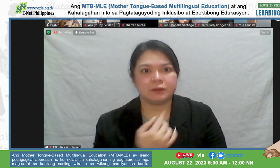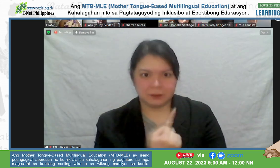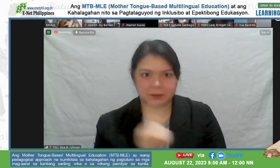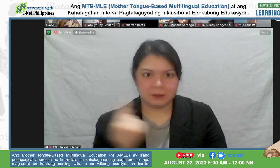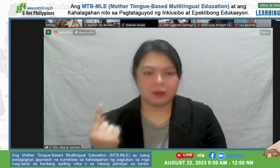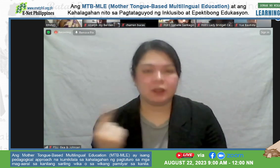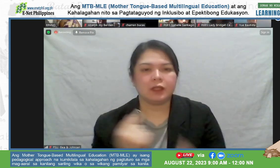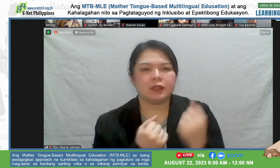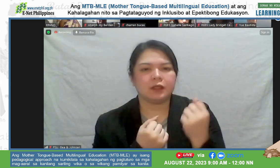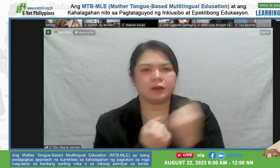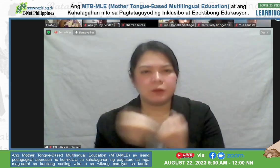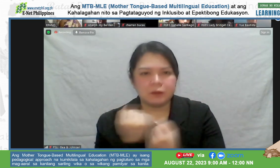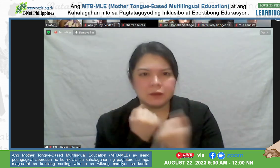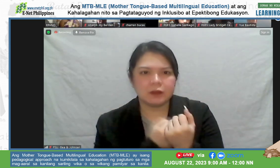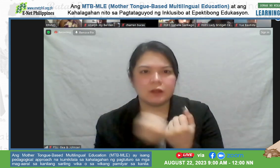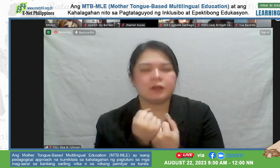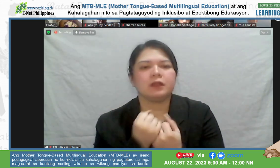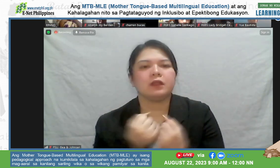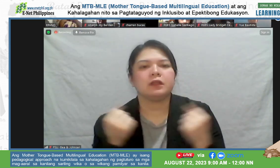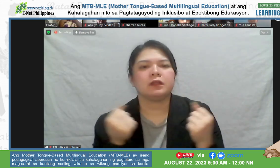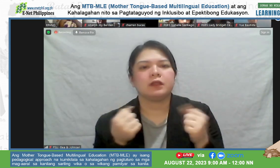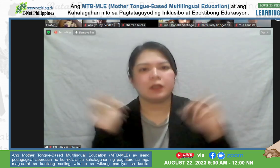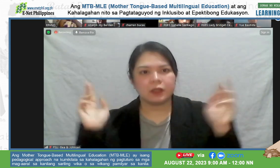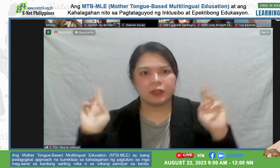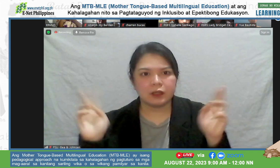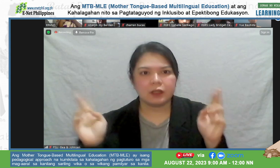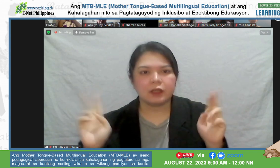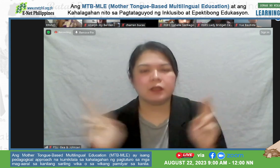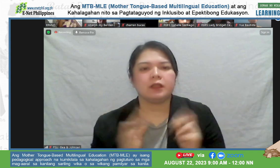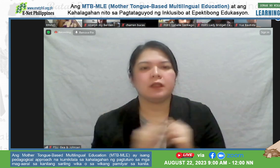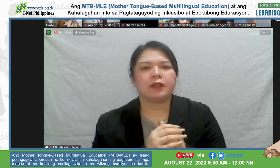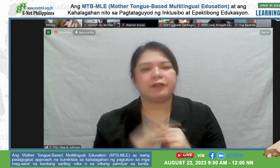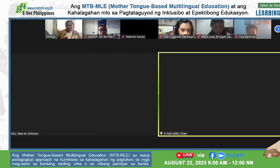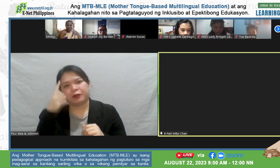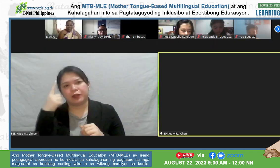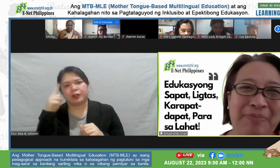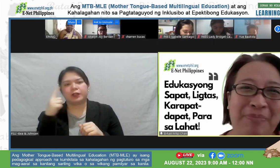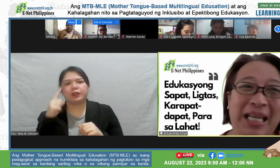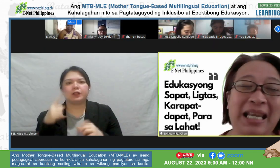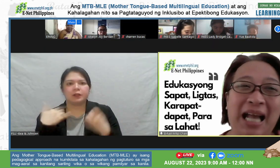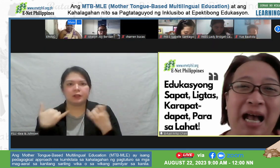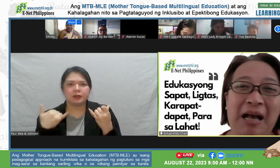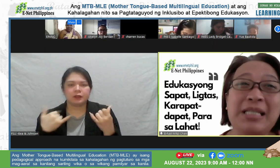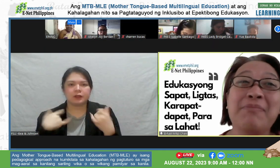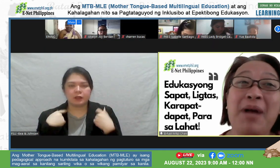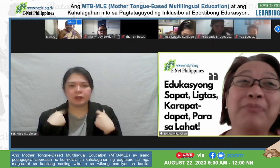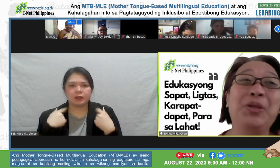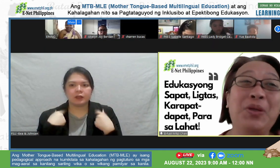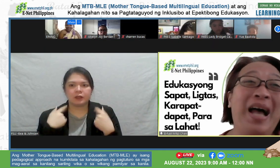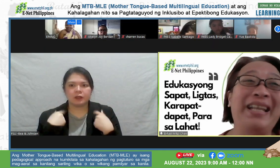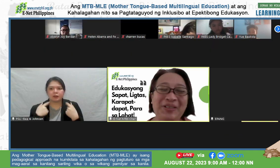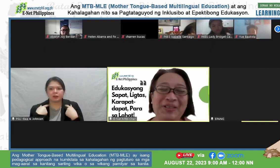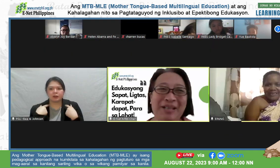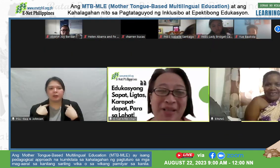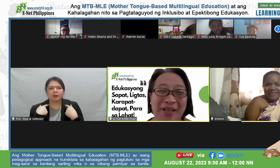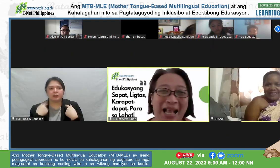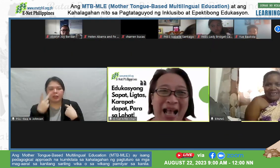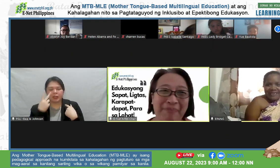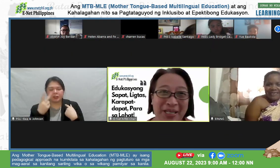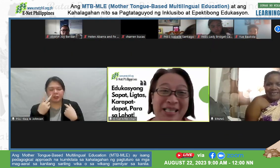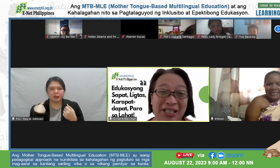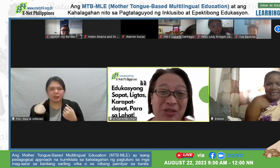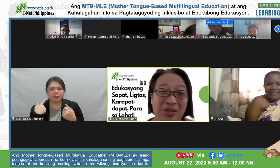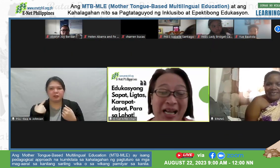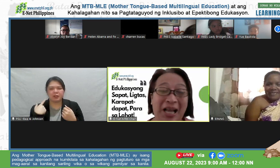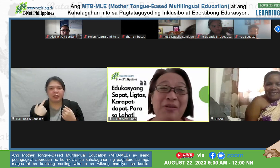tumulong kay Kaipang no na naghanda para sa maging mas makabuluhan no at